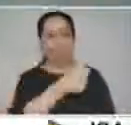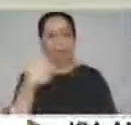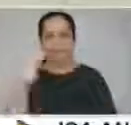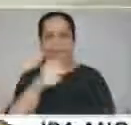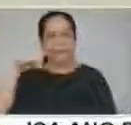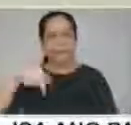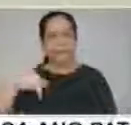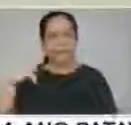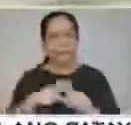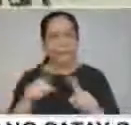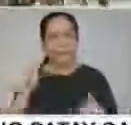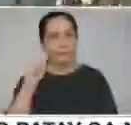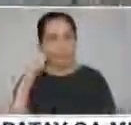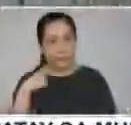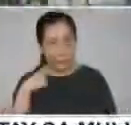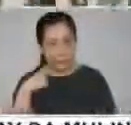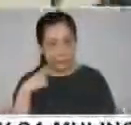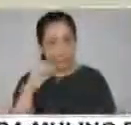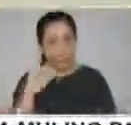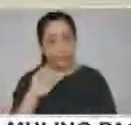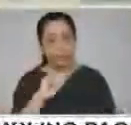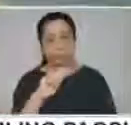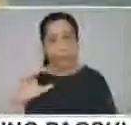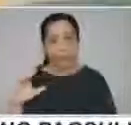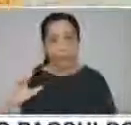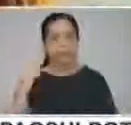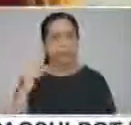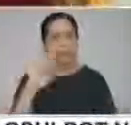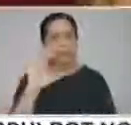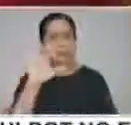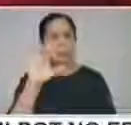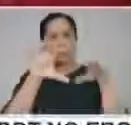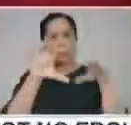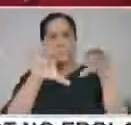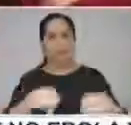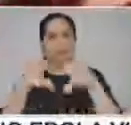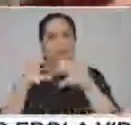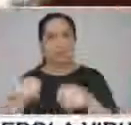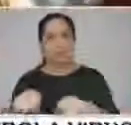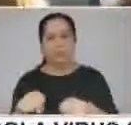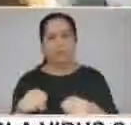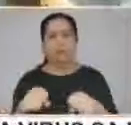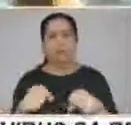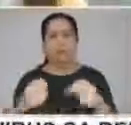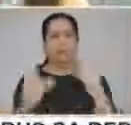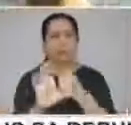health protocols po na nahuli po natin. Sa ngayon, medyo kukunti pa lang naman yung